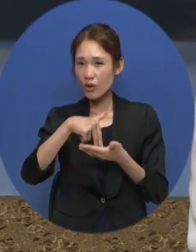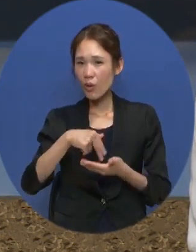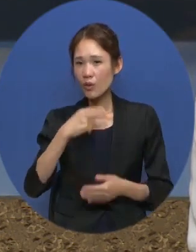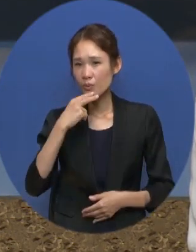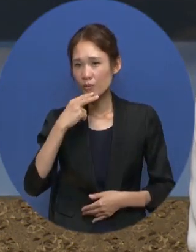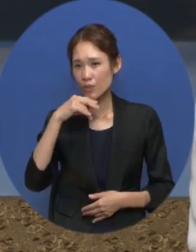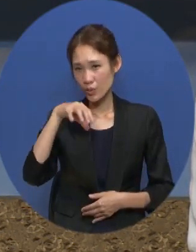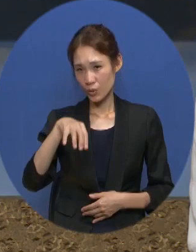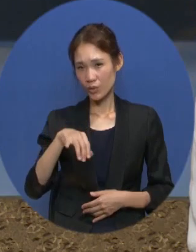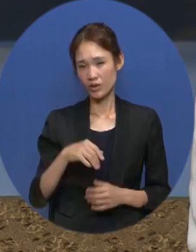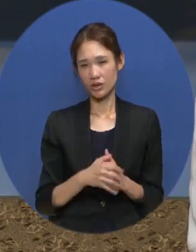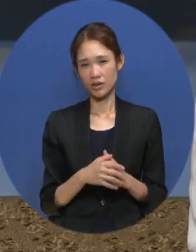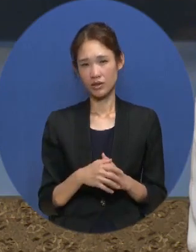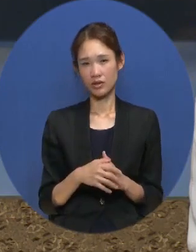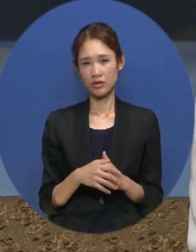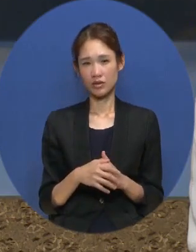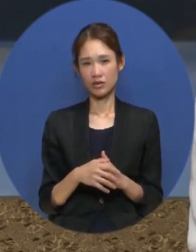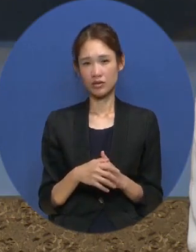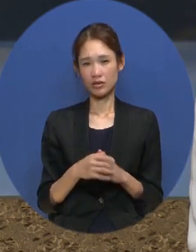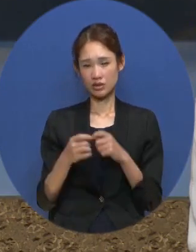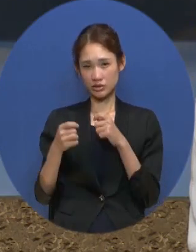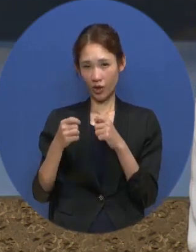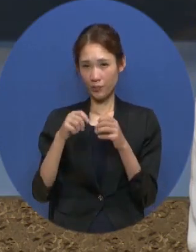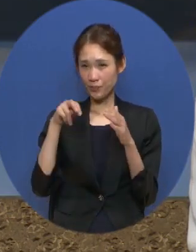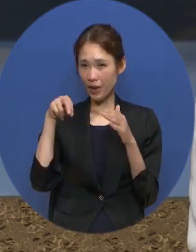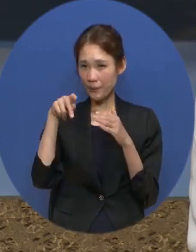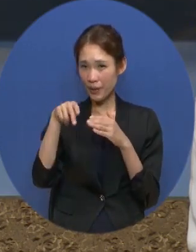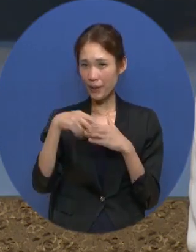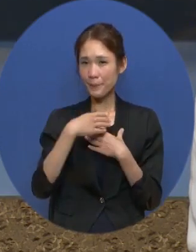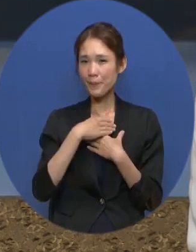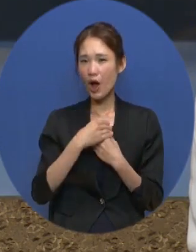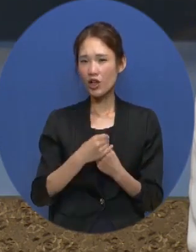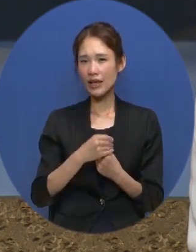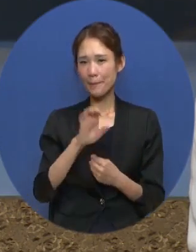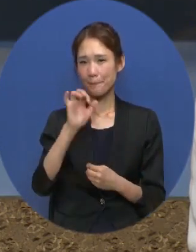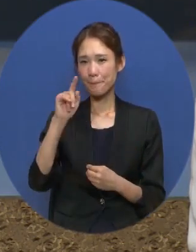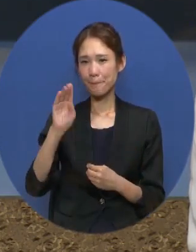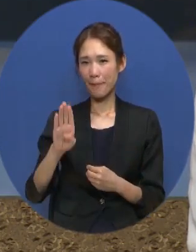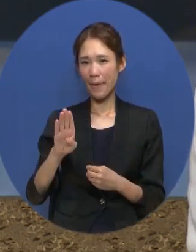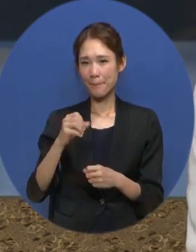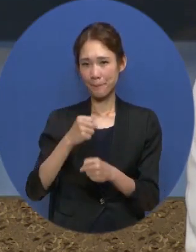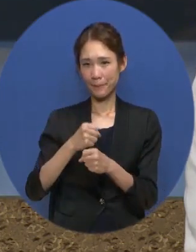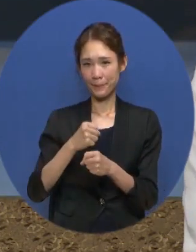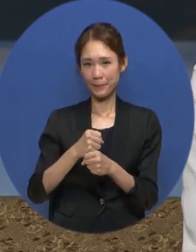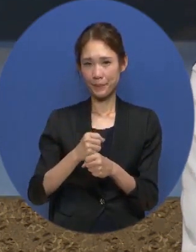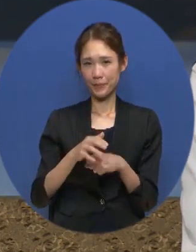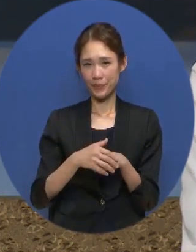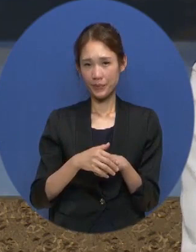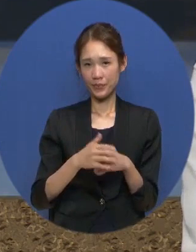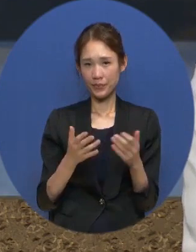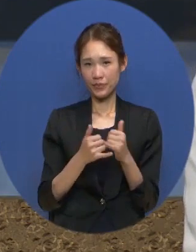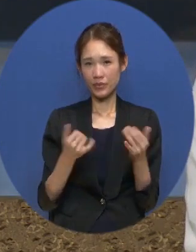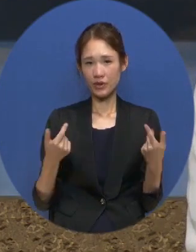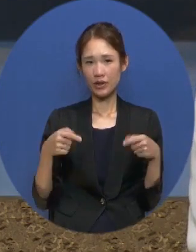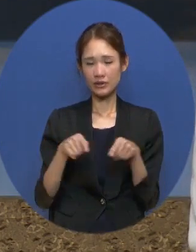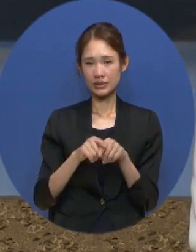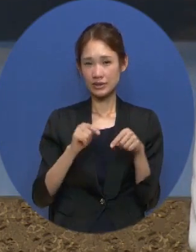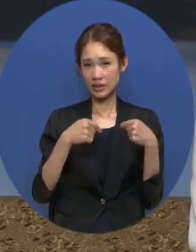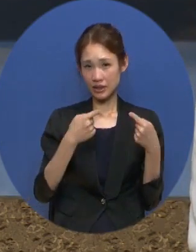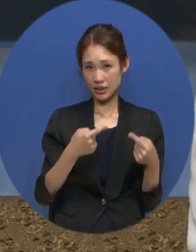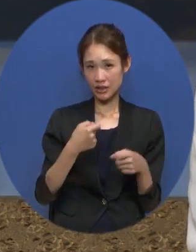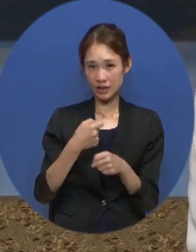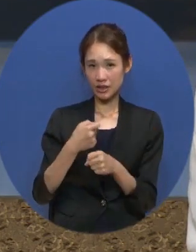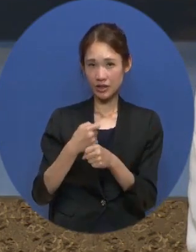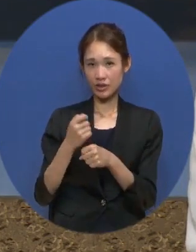그럼 그런 데들 접근할 수 있는 그런 지도를 만들고 있어요. 아. 그래서 그거 만드는데 저희 직원들이 같이 동참해가지고 그거